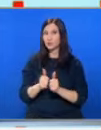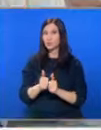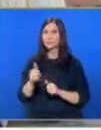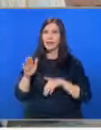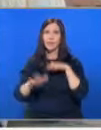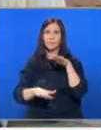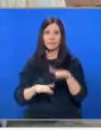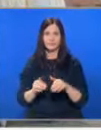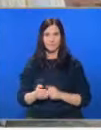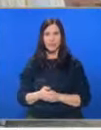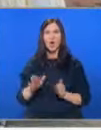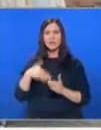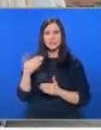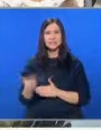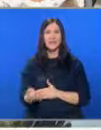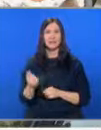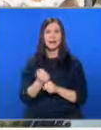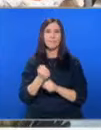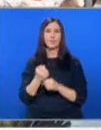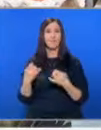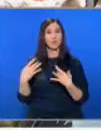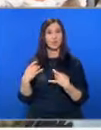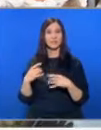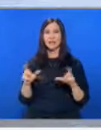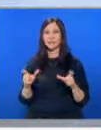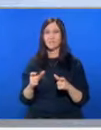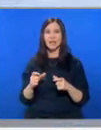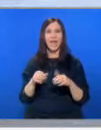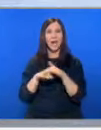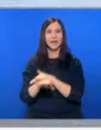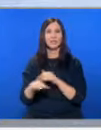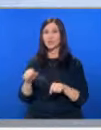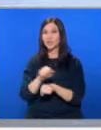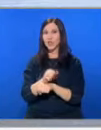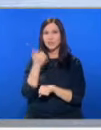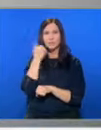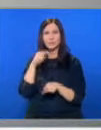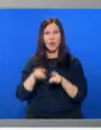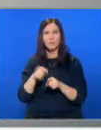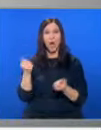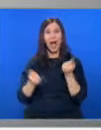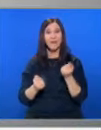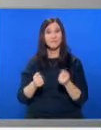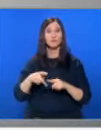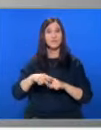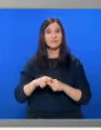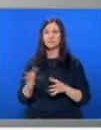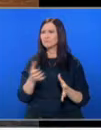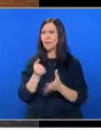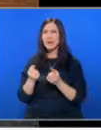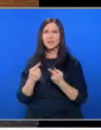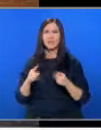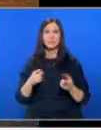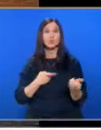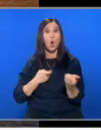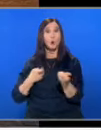престъплението. След постъпила оперативна информация, в семейния гараж на задържания, използван като автосервис, са открити различни по вид